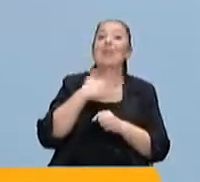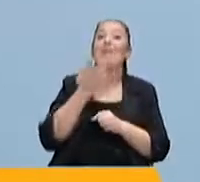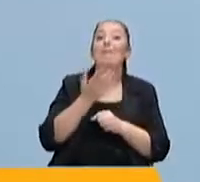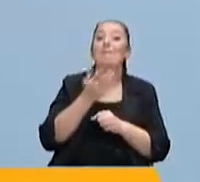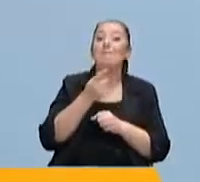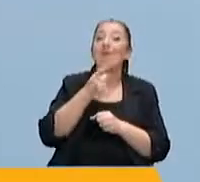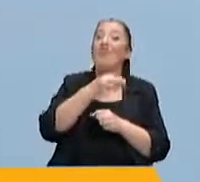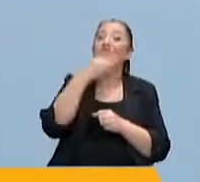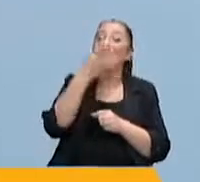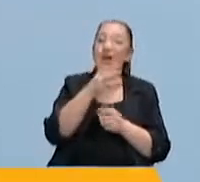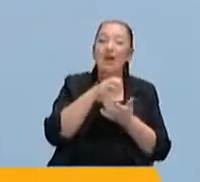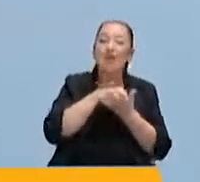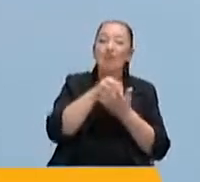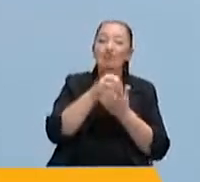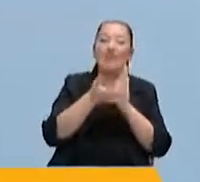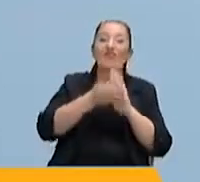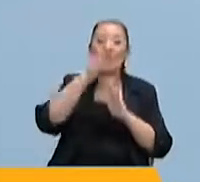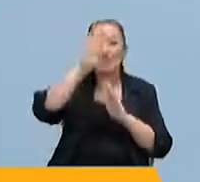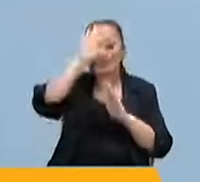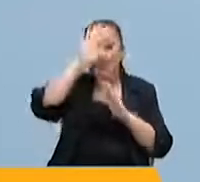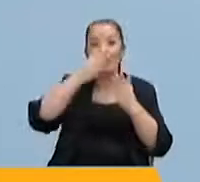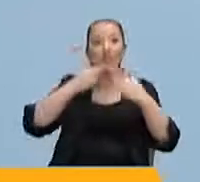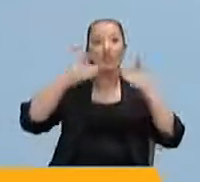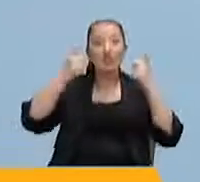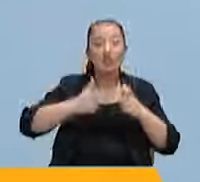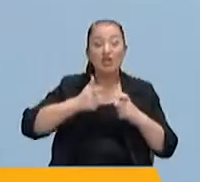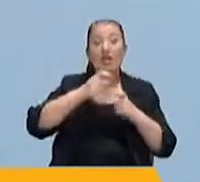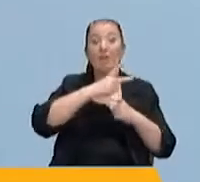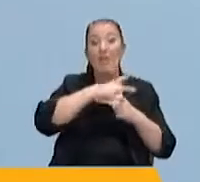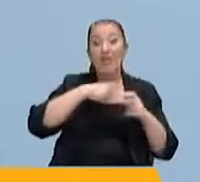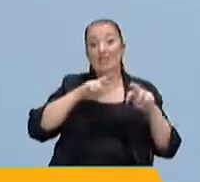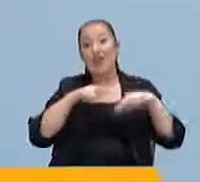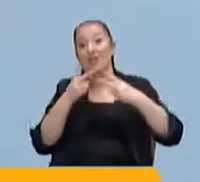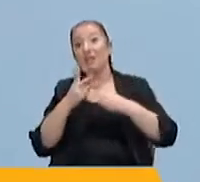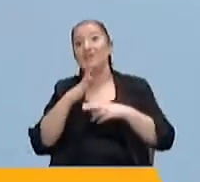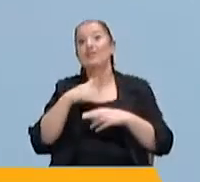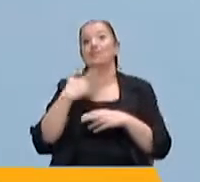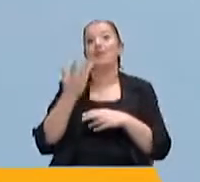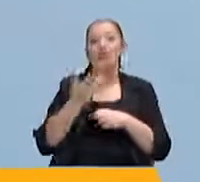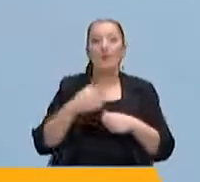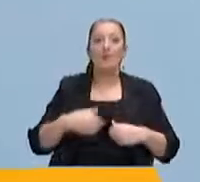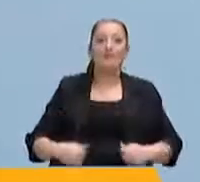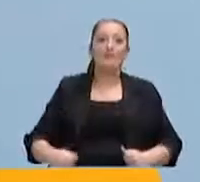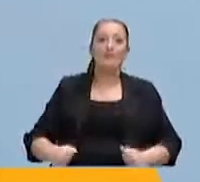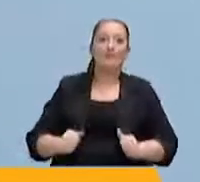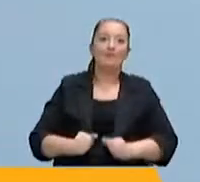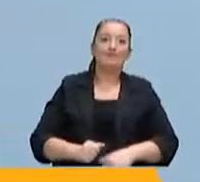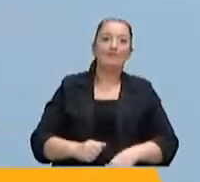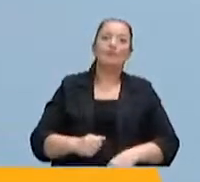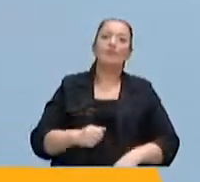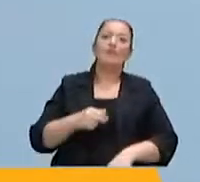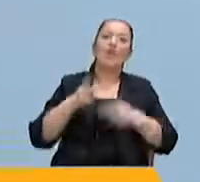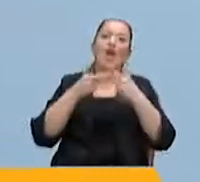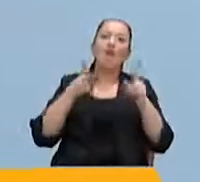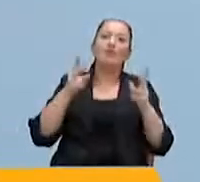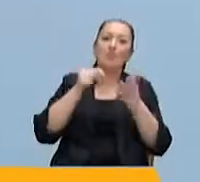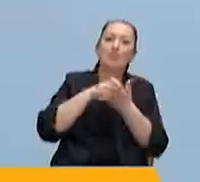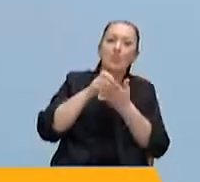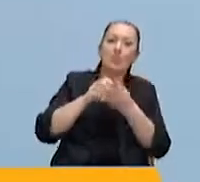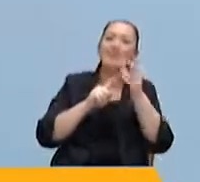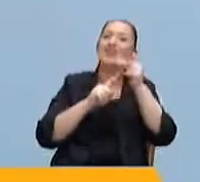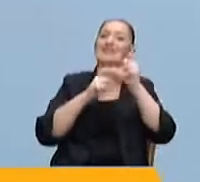da İstanbul Büyükşehir Belediyesi'ne aktarmasını istemiyorum. Tabii ki açık bütçe,